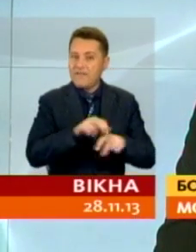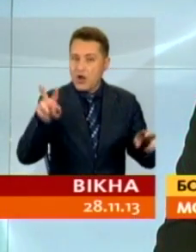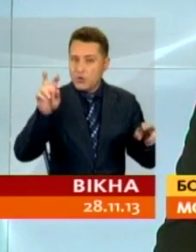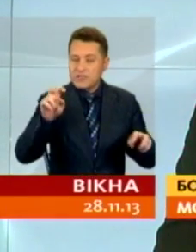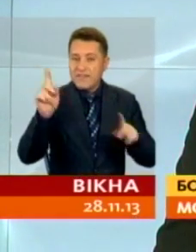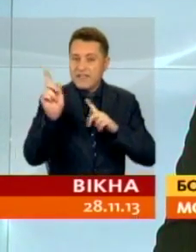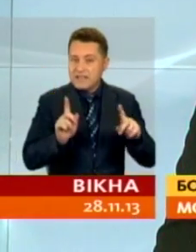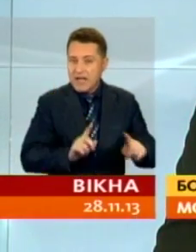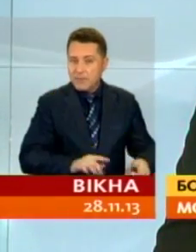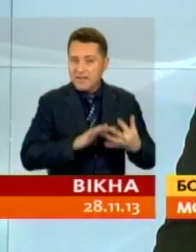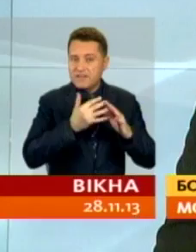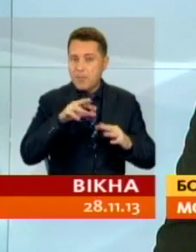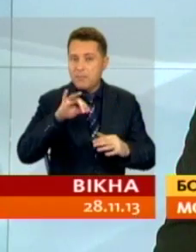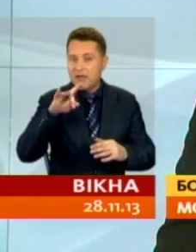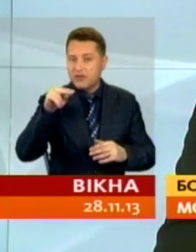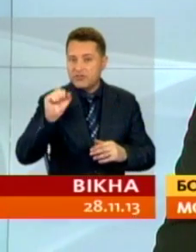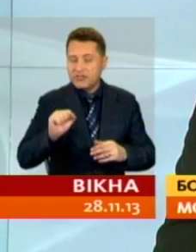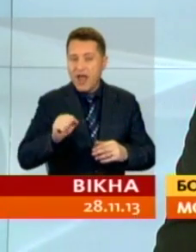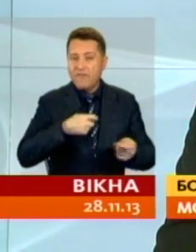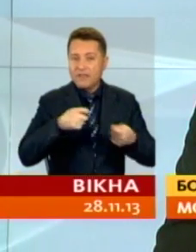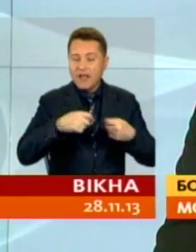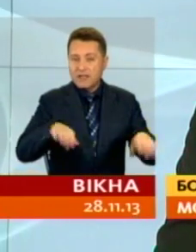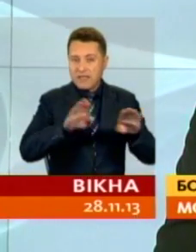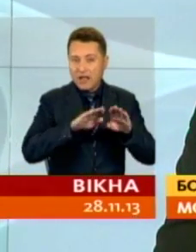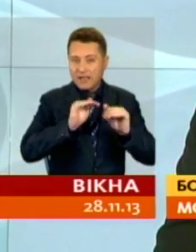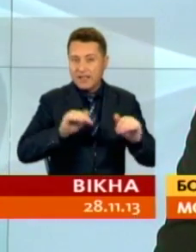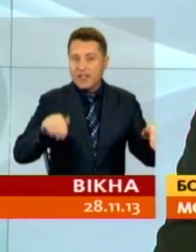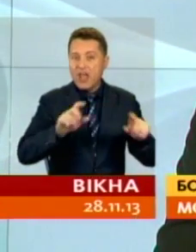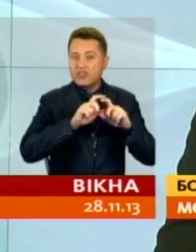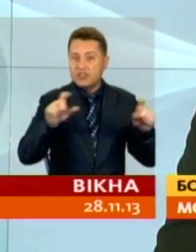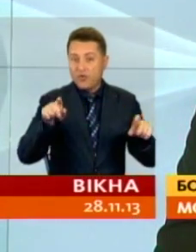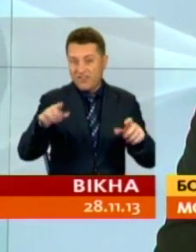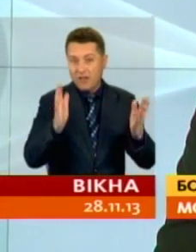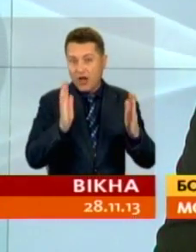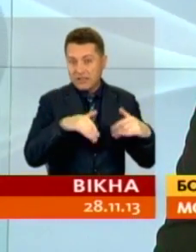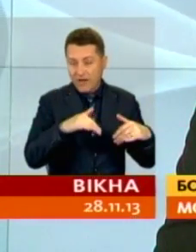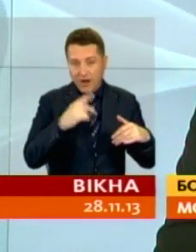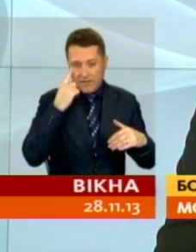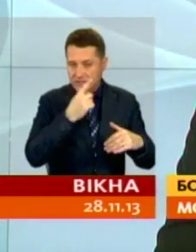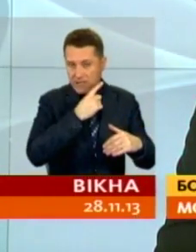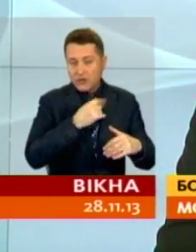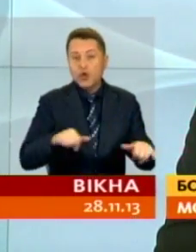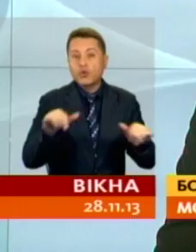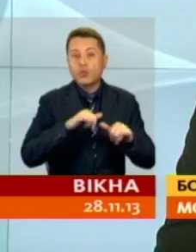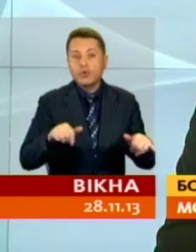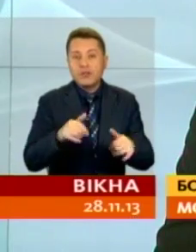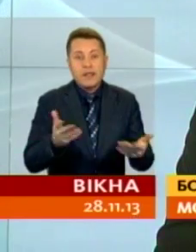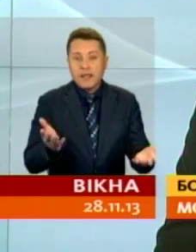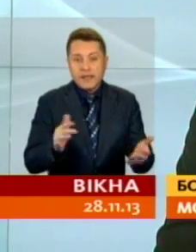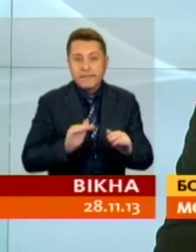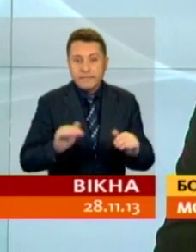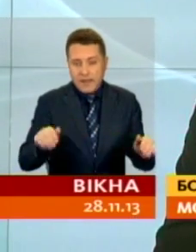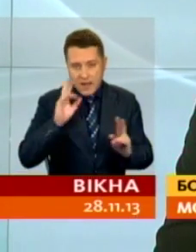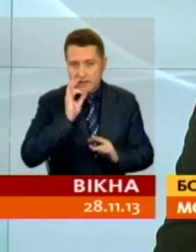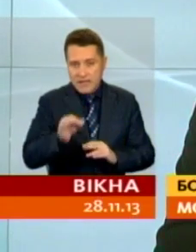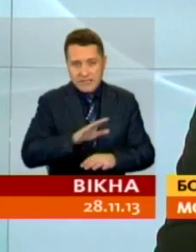Закарпатті, в невеличкому селі Мирча, влада вирішила закрити дитячий садочок, бо він розвалювався на очах. Куди подіти дітей, не сказали.